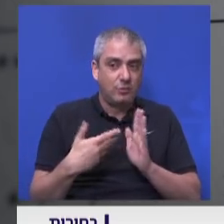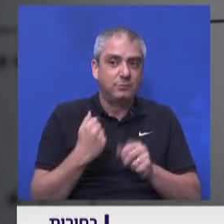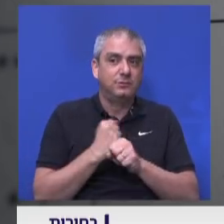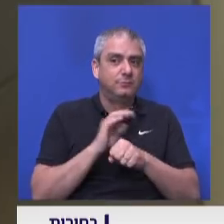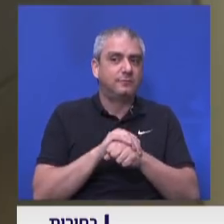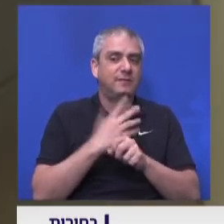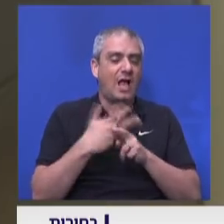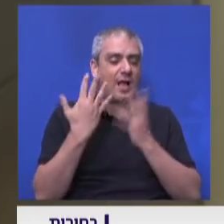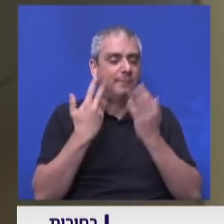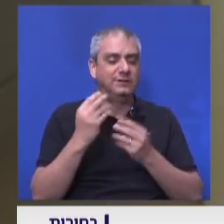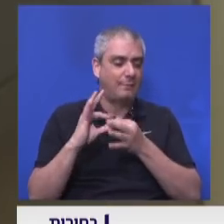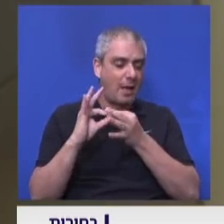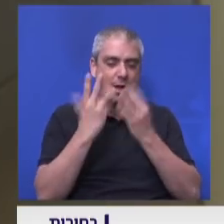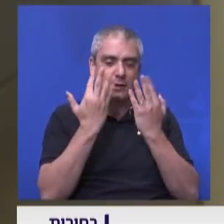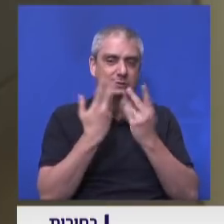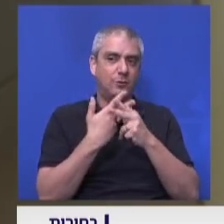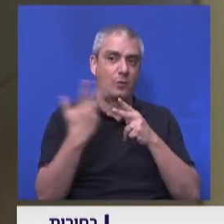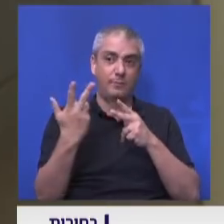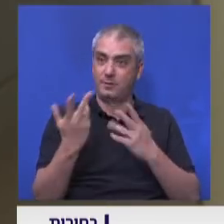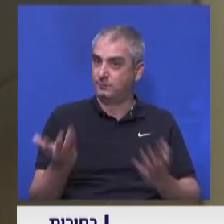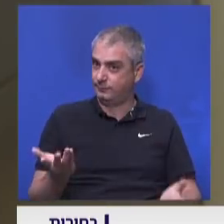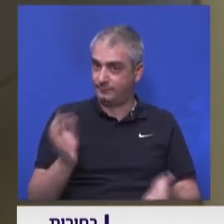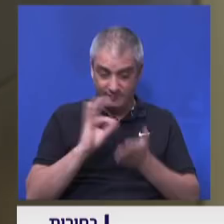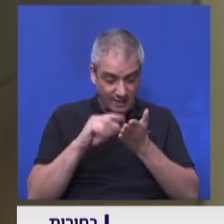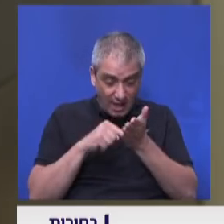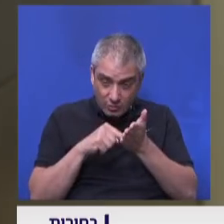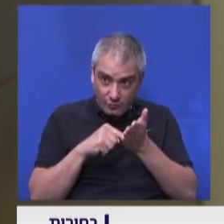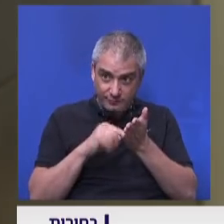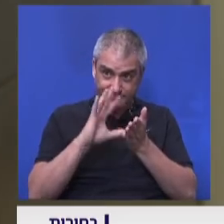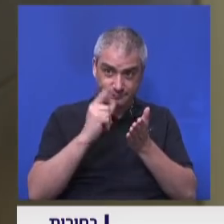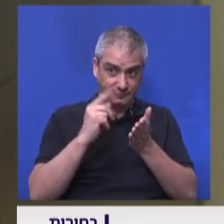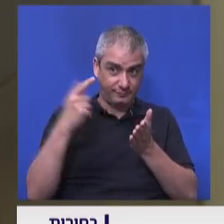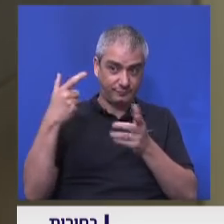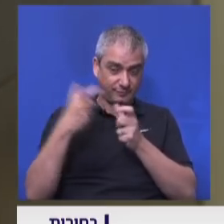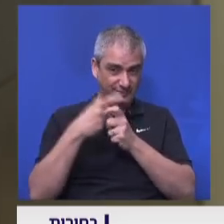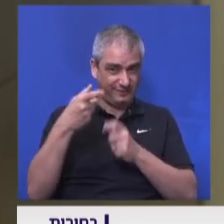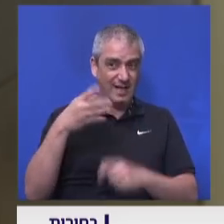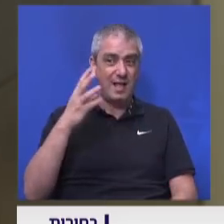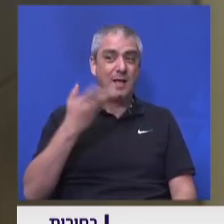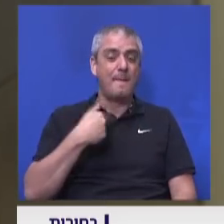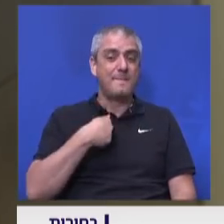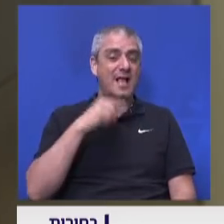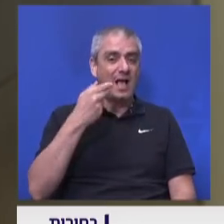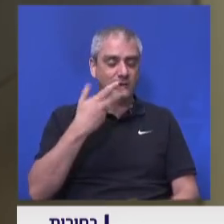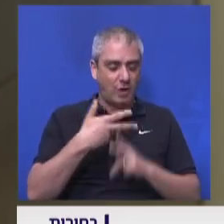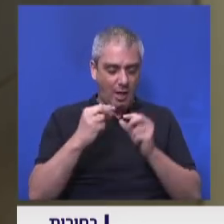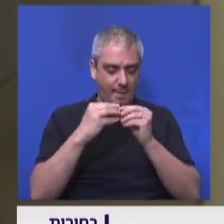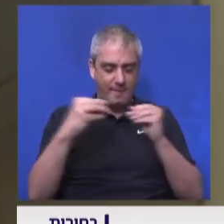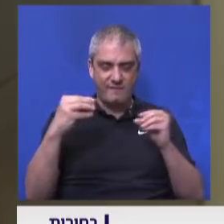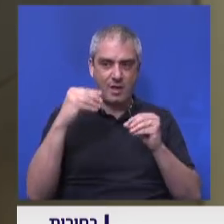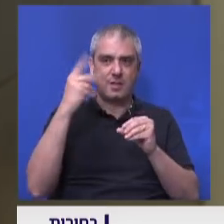סידורי בלבד. יותר מזה, כתוב במפורש שמה שמיי הריטג' תקבל הוא מבחנה ועליה מספר